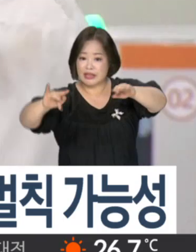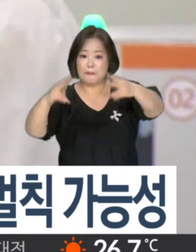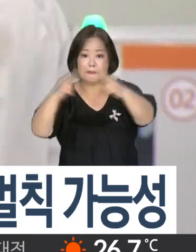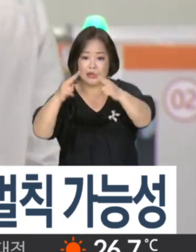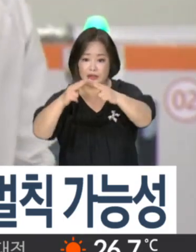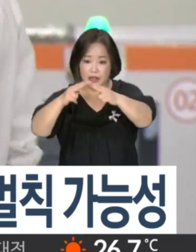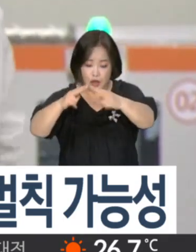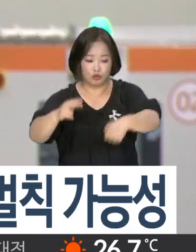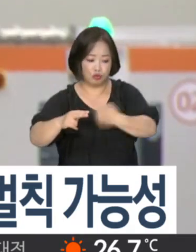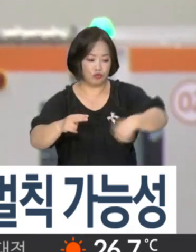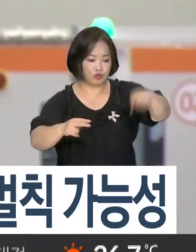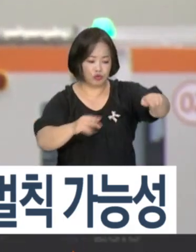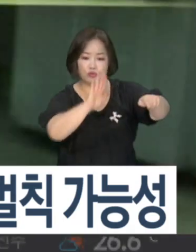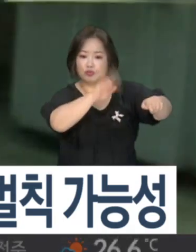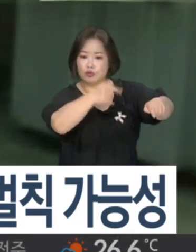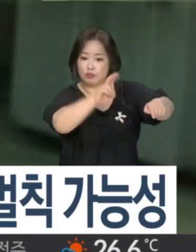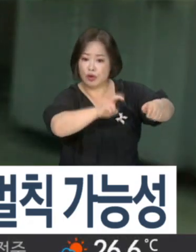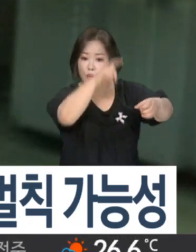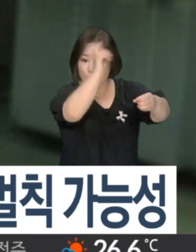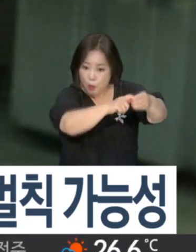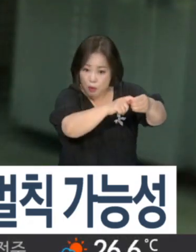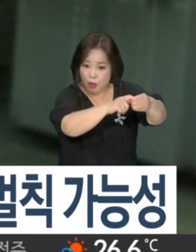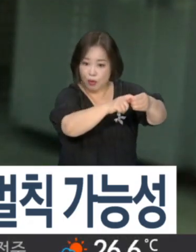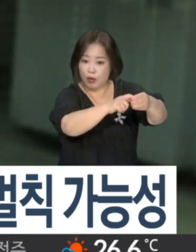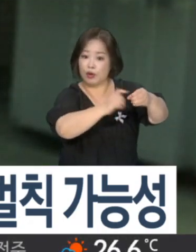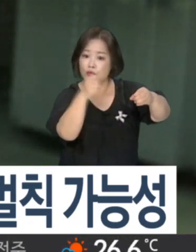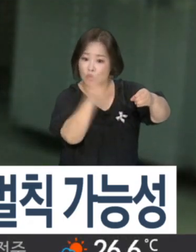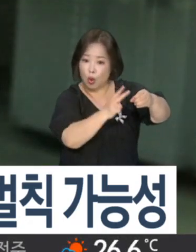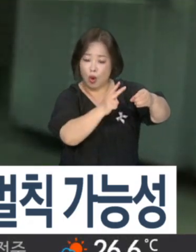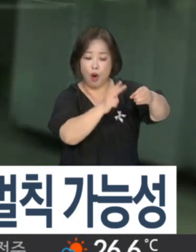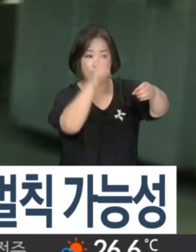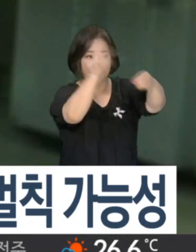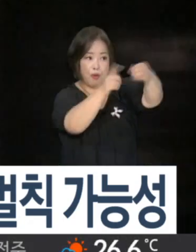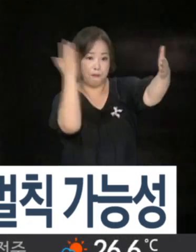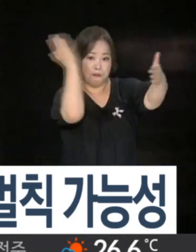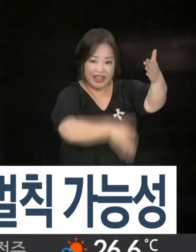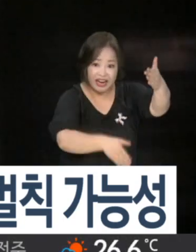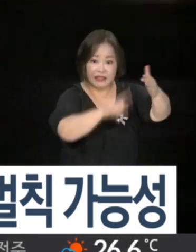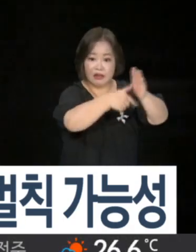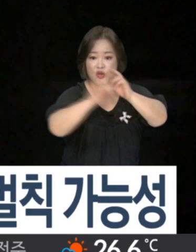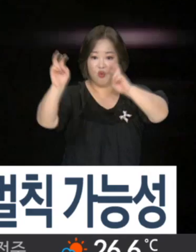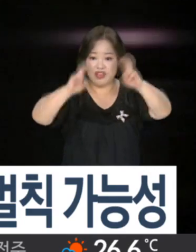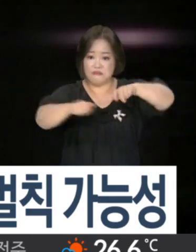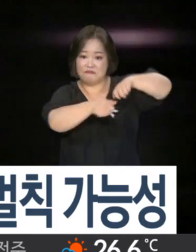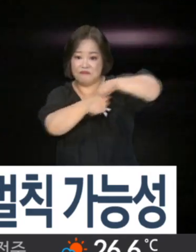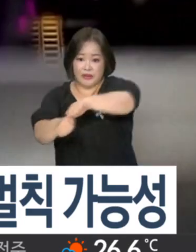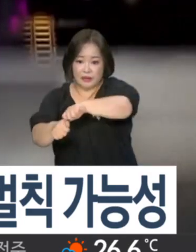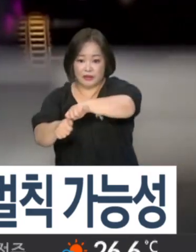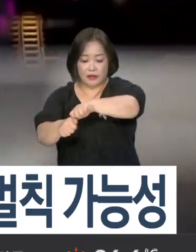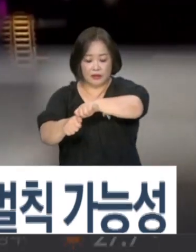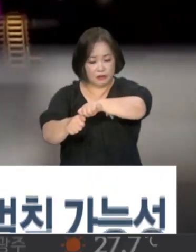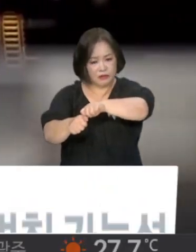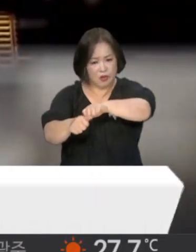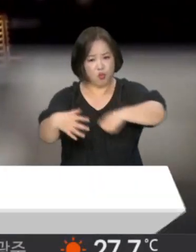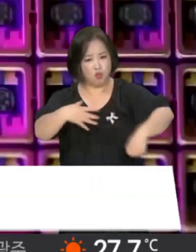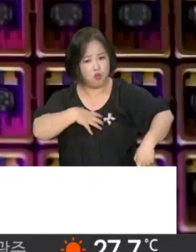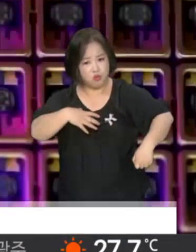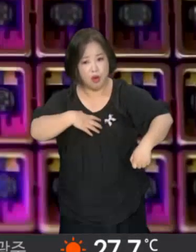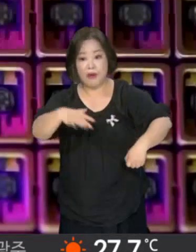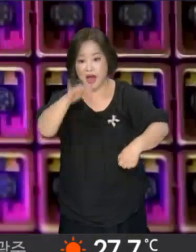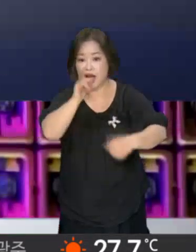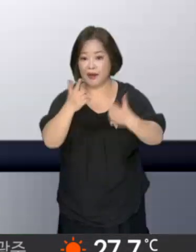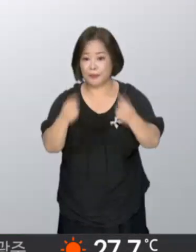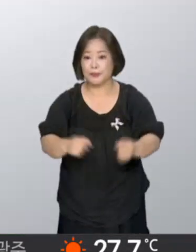구체적인 중국산 부품 사용률에 대한 목표치를 세우고이를 달성하지 못하면 업체에 벌칙이 부과될 가능성도 있는 것으로